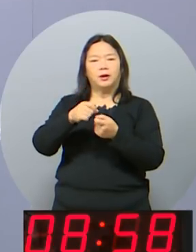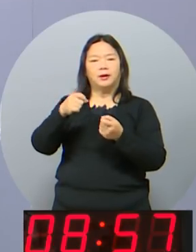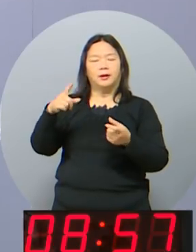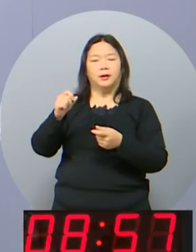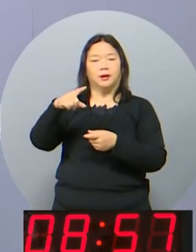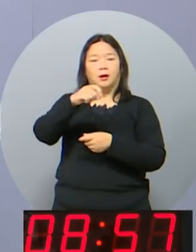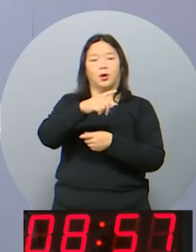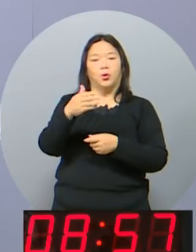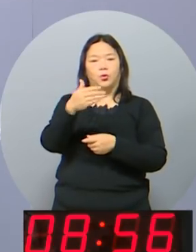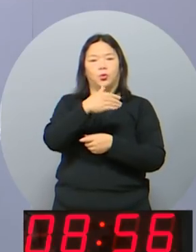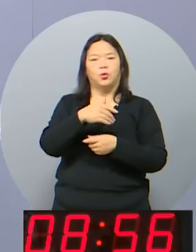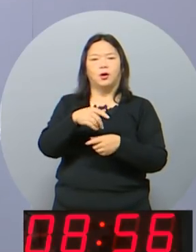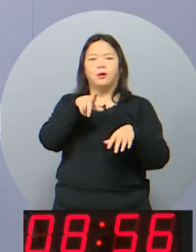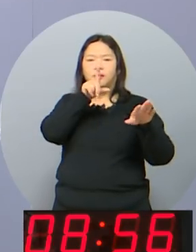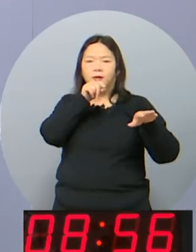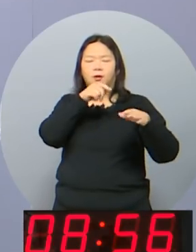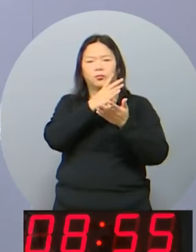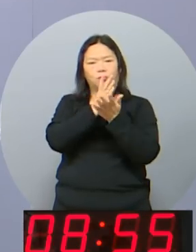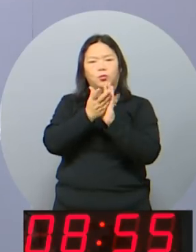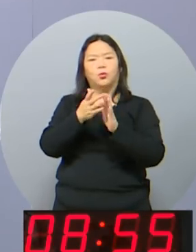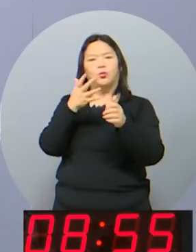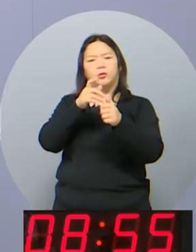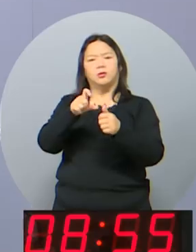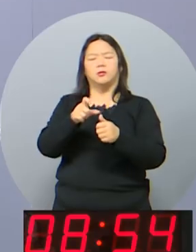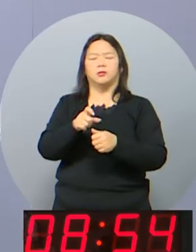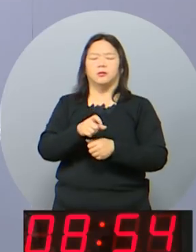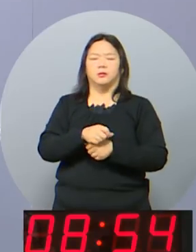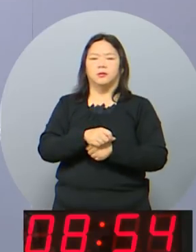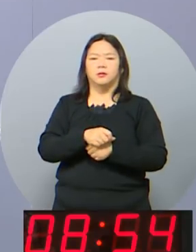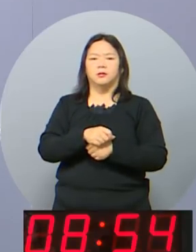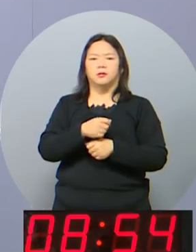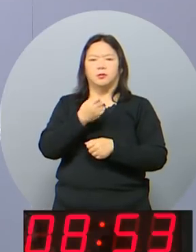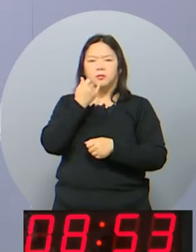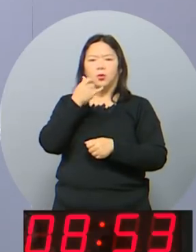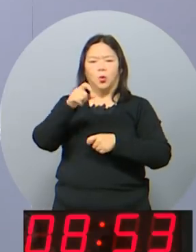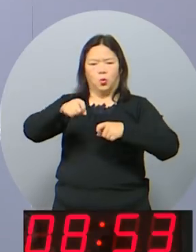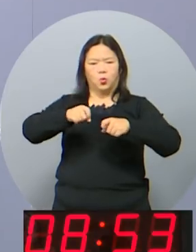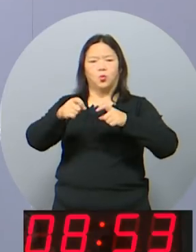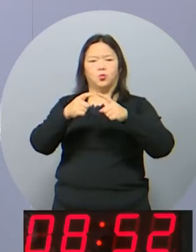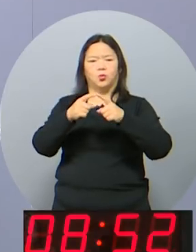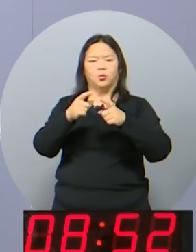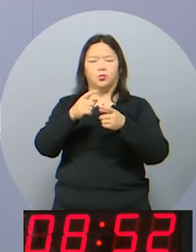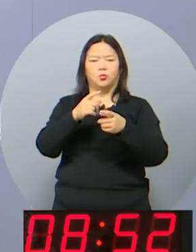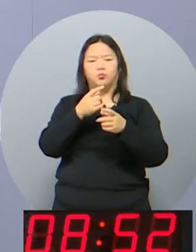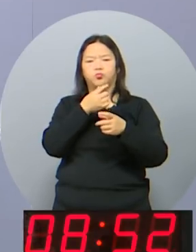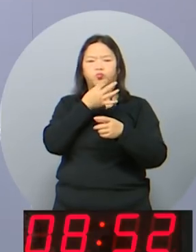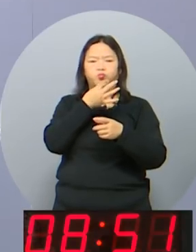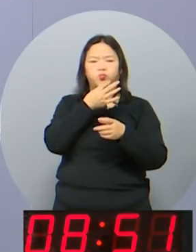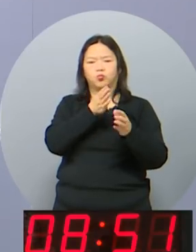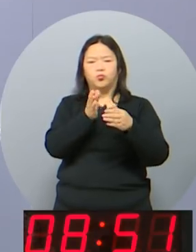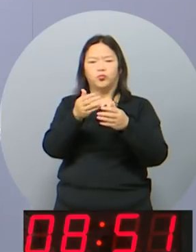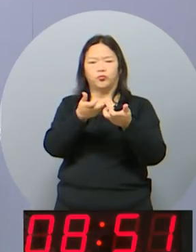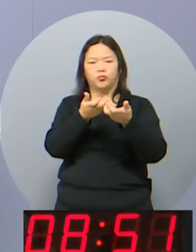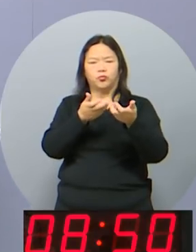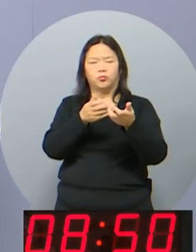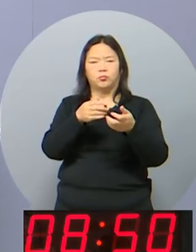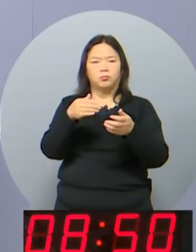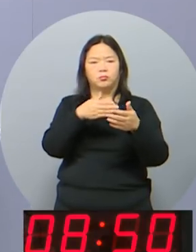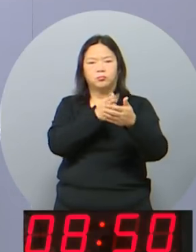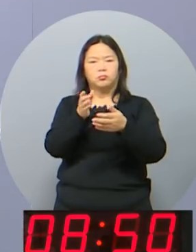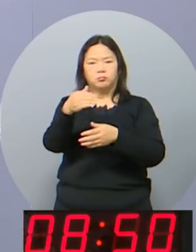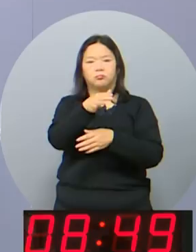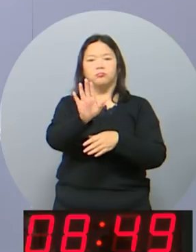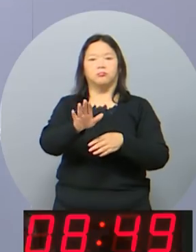问题，其实规划单位都已经避开了这所有他们焦虑的一个问题。